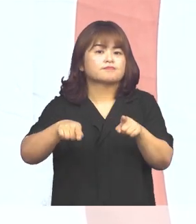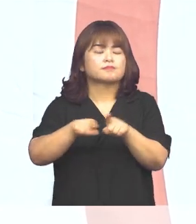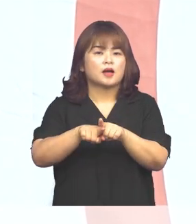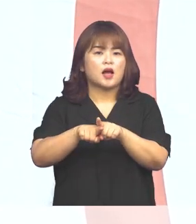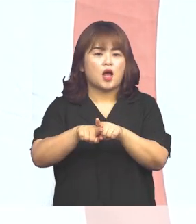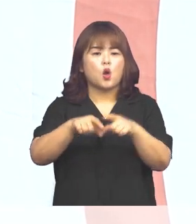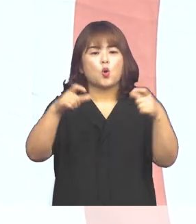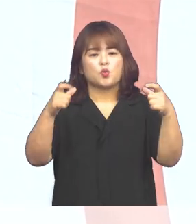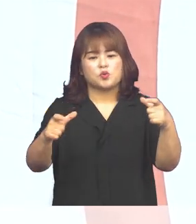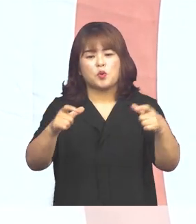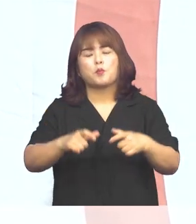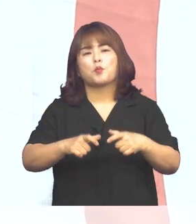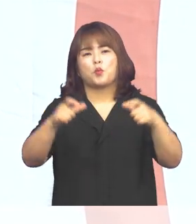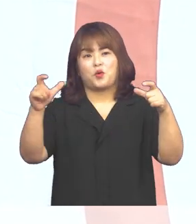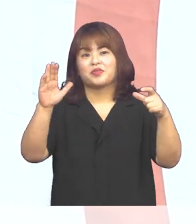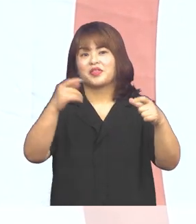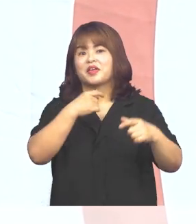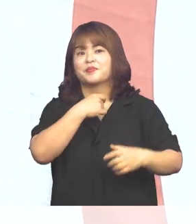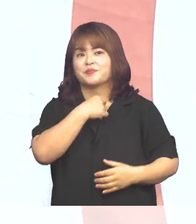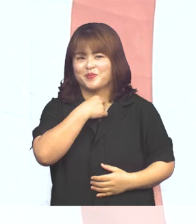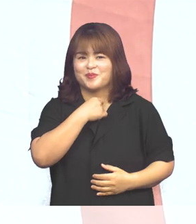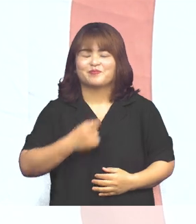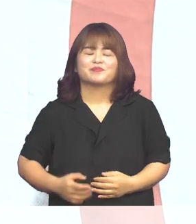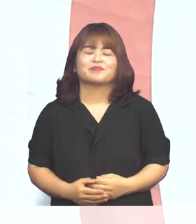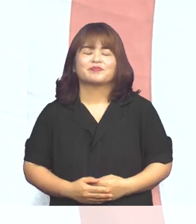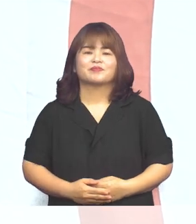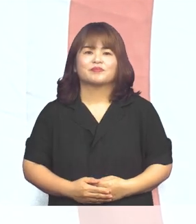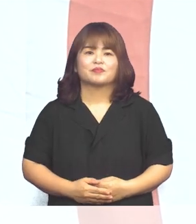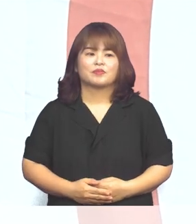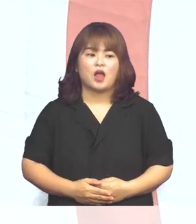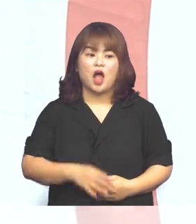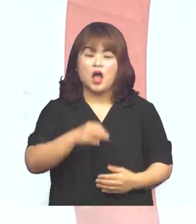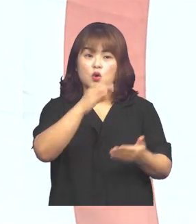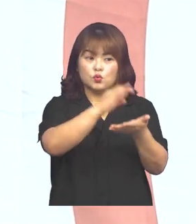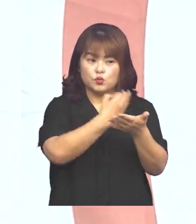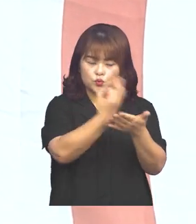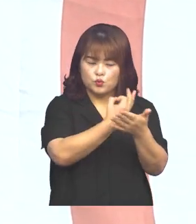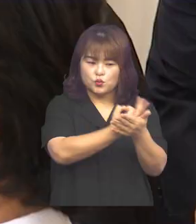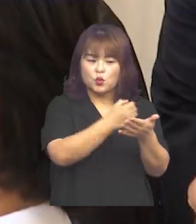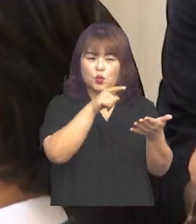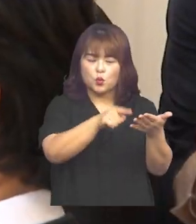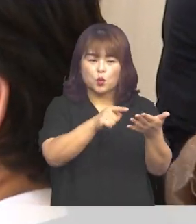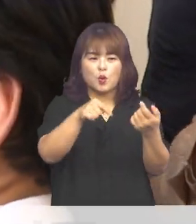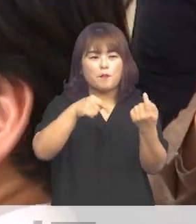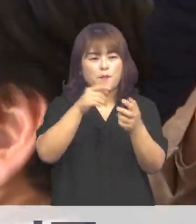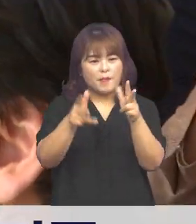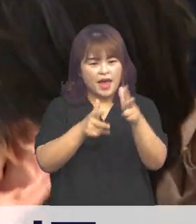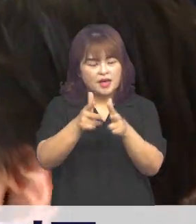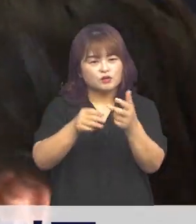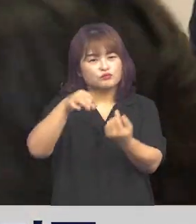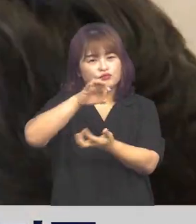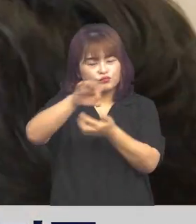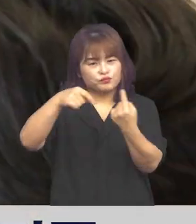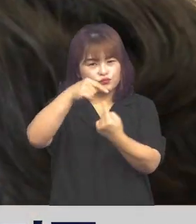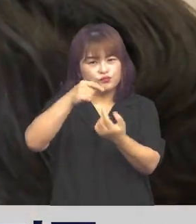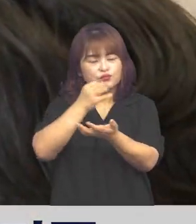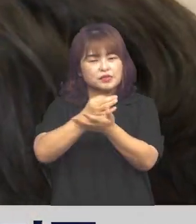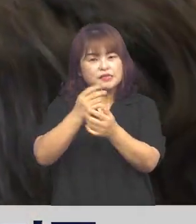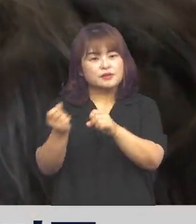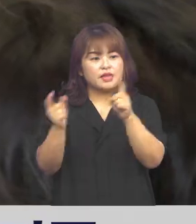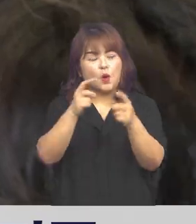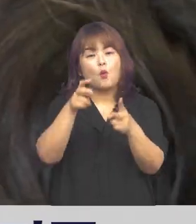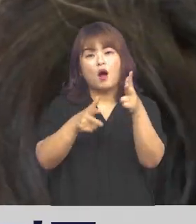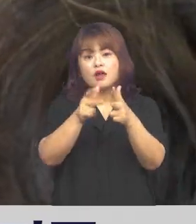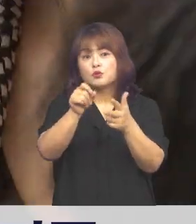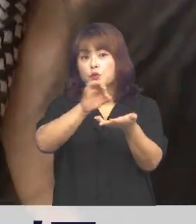이런 고장으로 거듭났으면 좋겠다는 바람입니다. 수익금은 매장 운영 경비와 자활 활성화